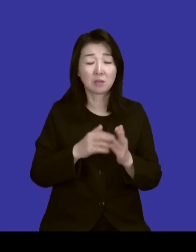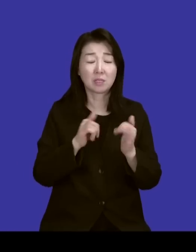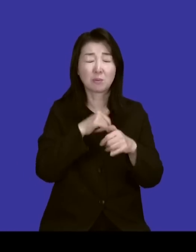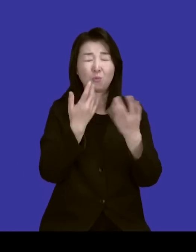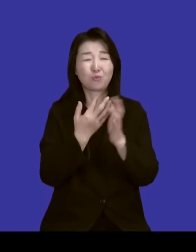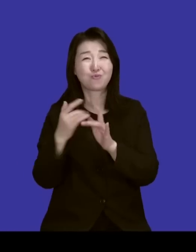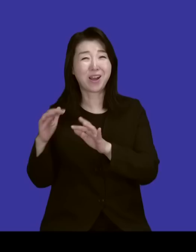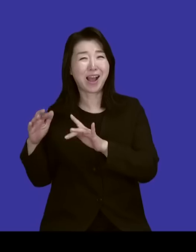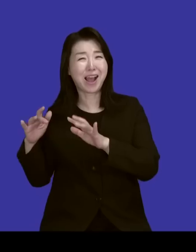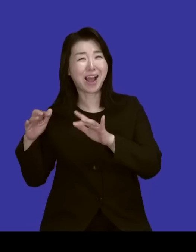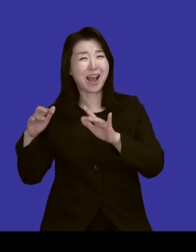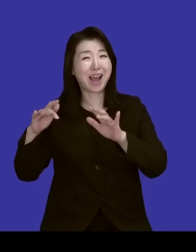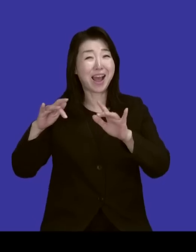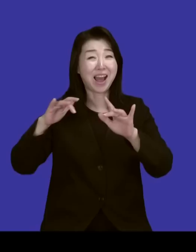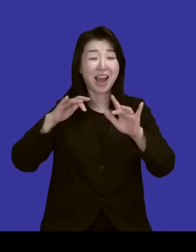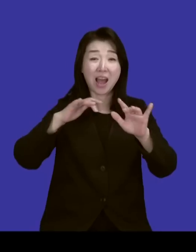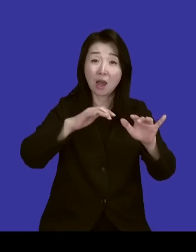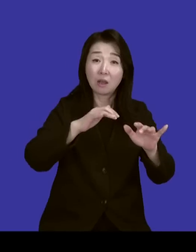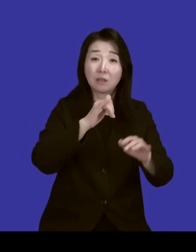쏟아져 나와.